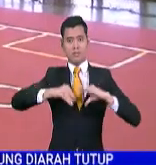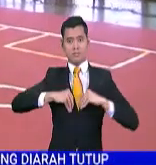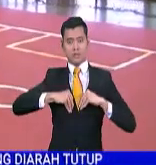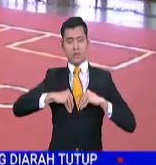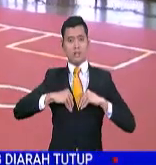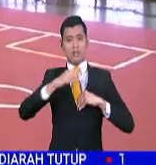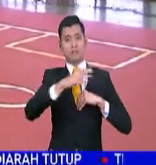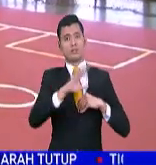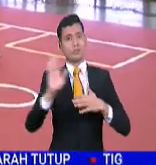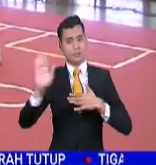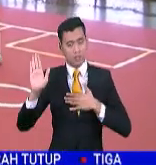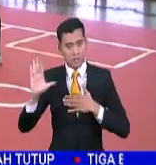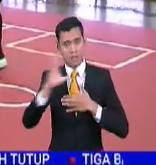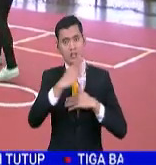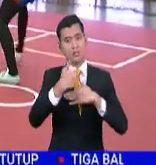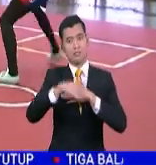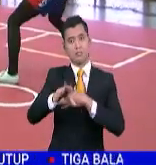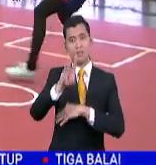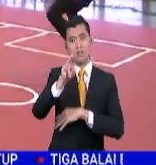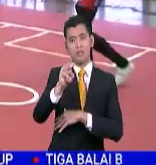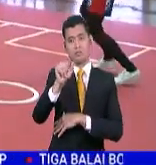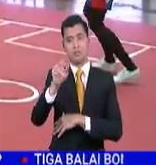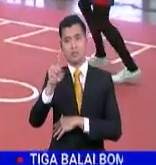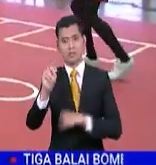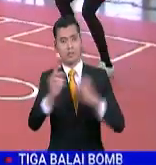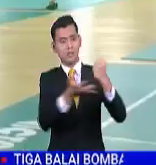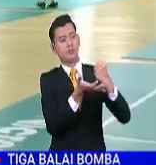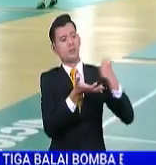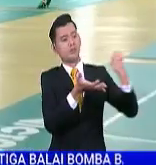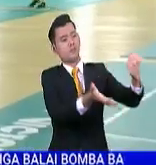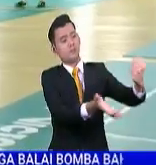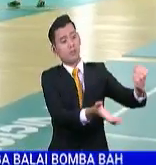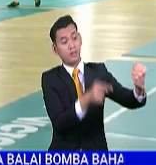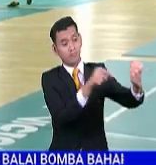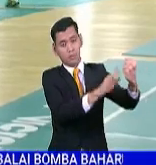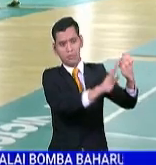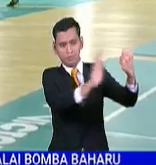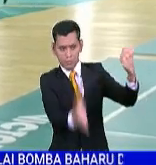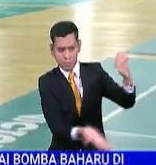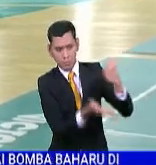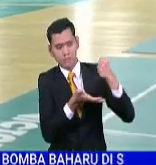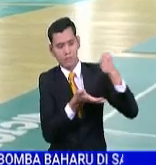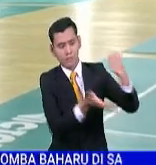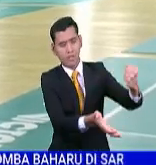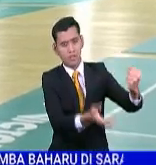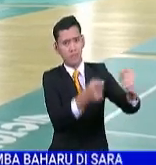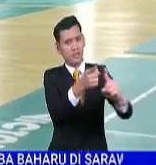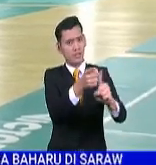tersebut selepas MSN menerima peruntukan kewangan yang terhad daripada kerajaan.